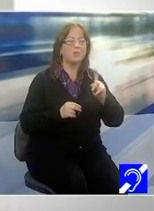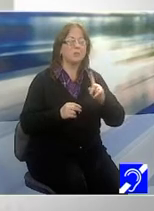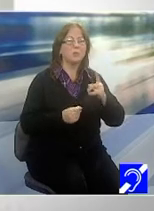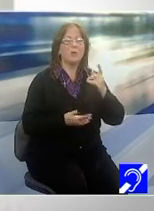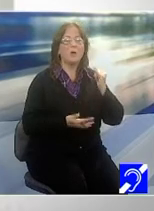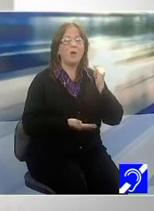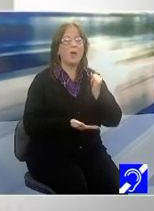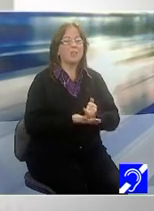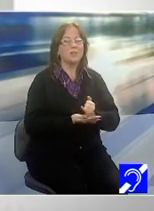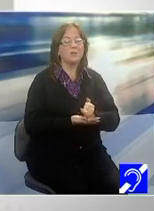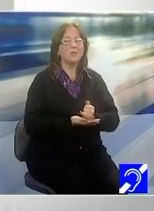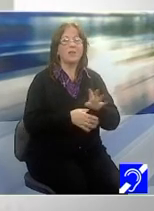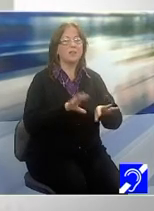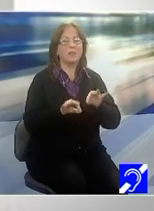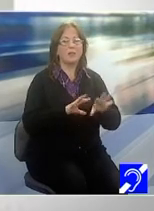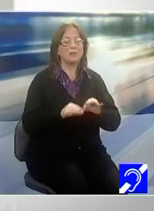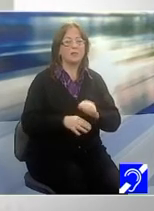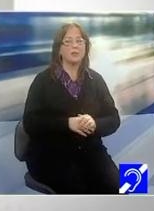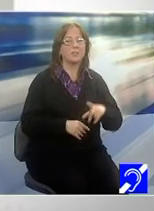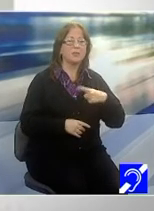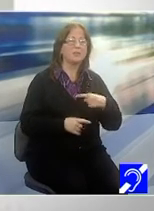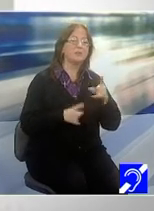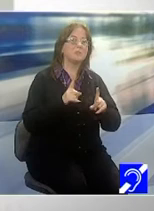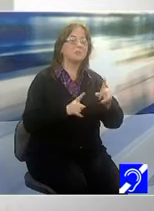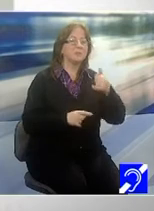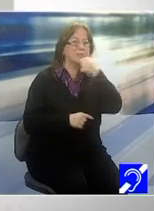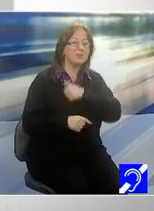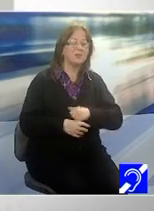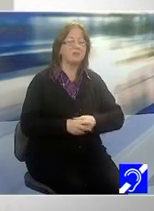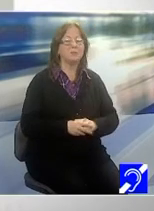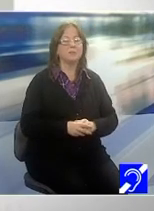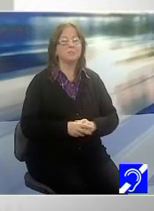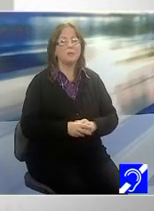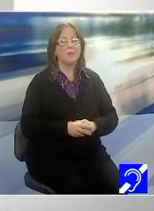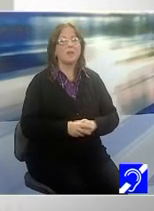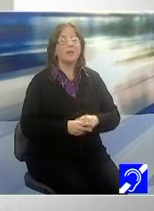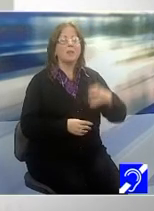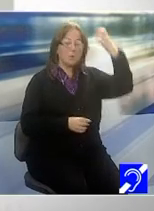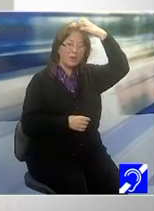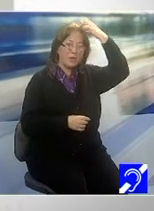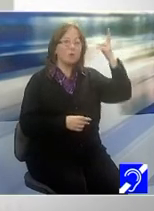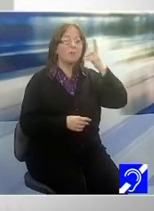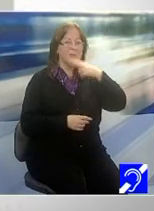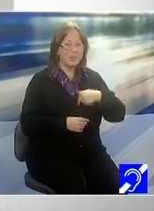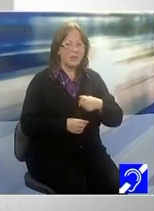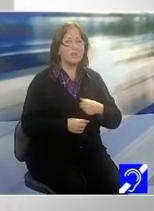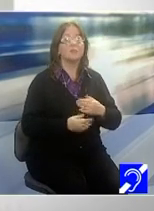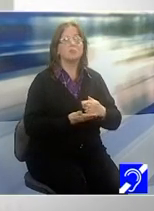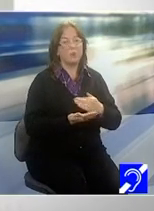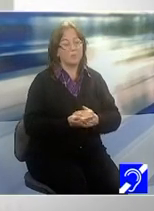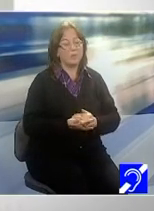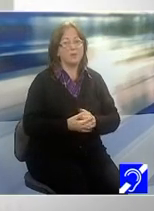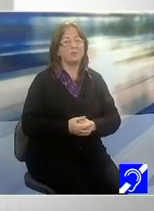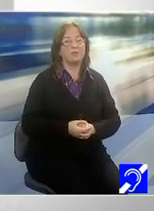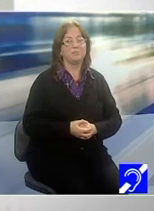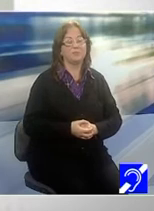procesul electoral din România. Asta iarăși nu e în regulă. Deci faptul că guvernul înțelege chestiunea asta și reacționează și propune să acționeze